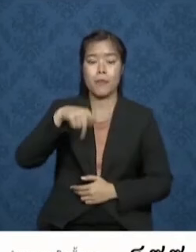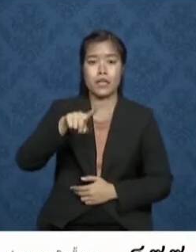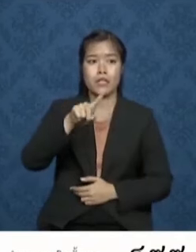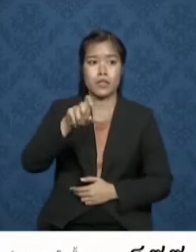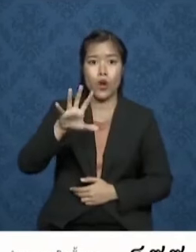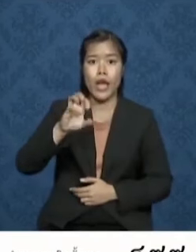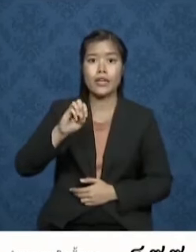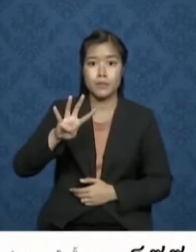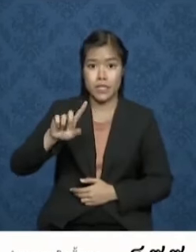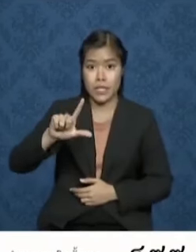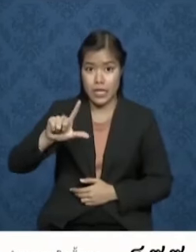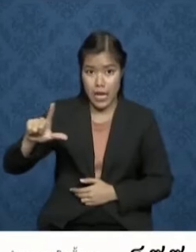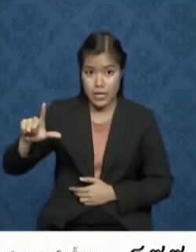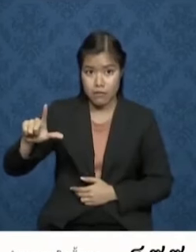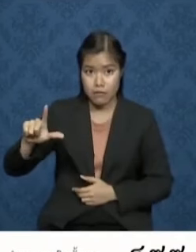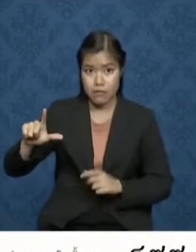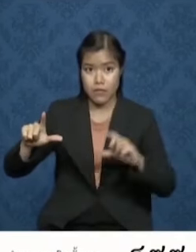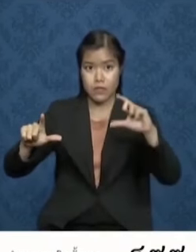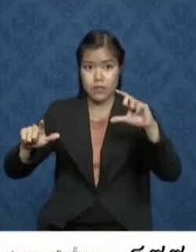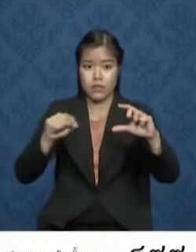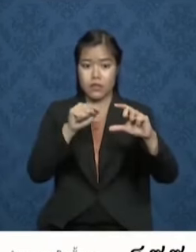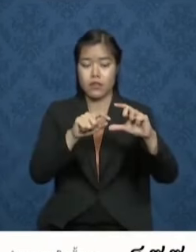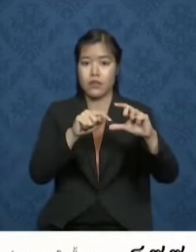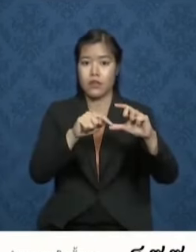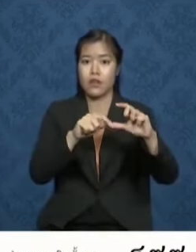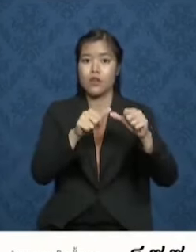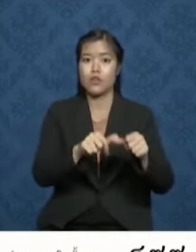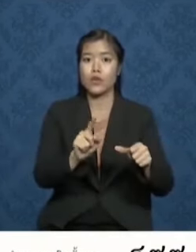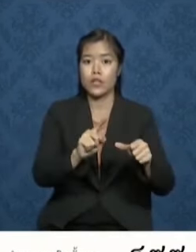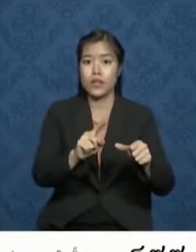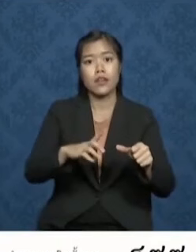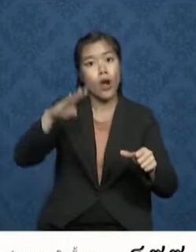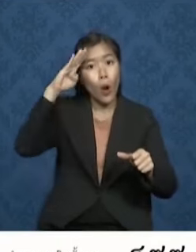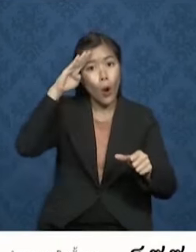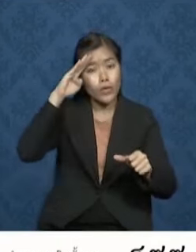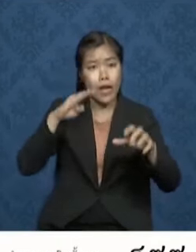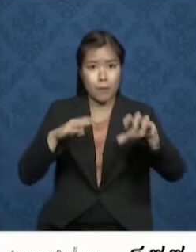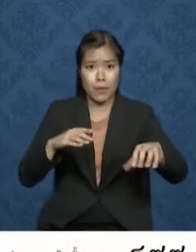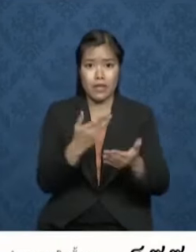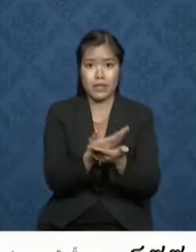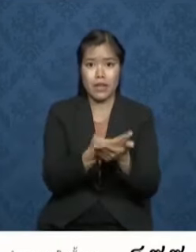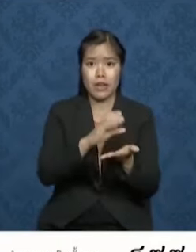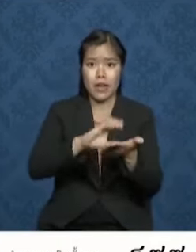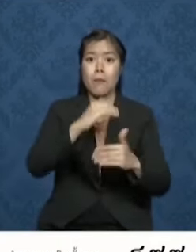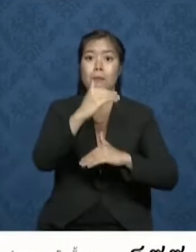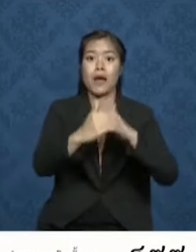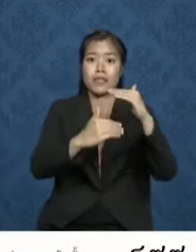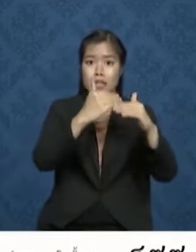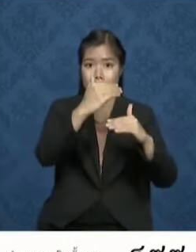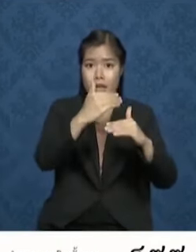บาทก้อนใหญ่จะอยู่ที่กองบัญชาการกองทัพไทยซึ่งตั้งงบโครงการทหารพัฒนามาก